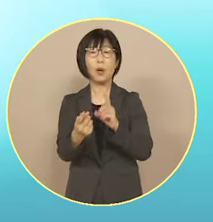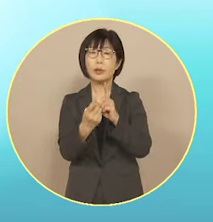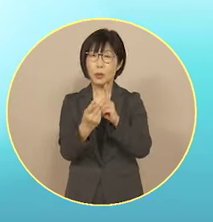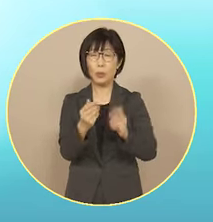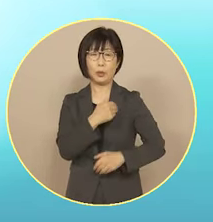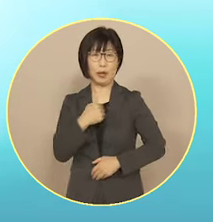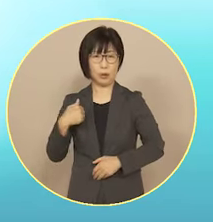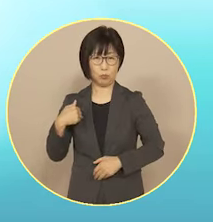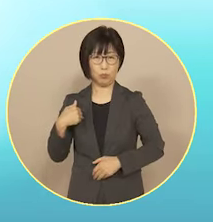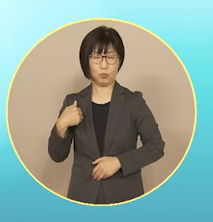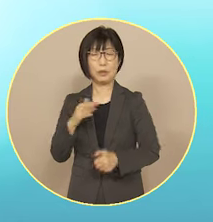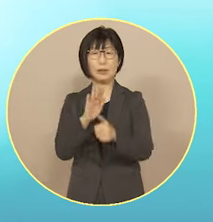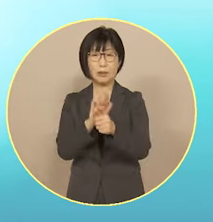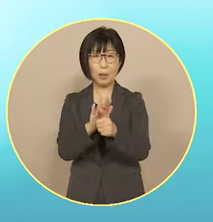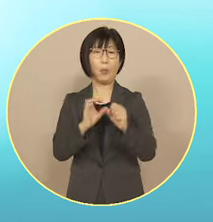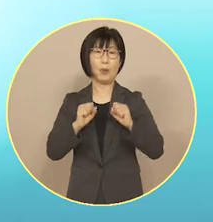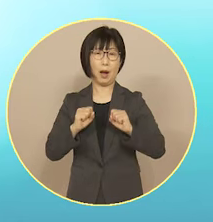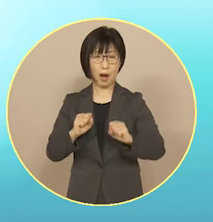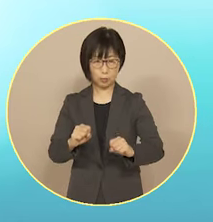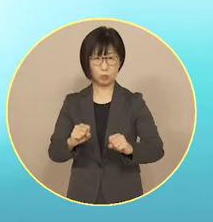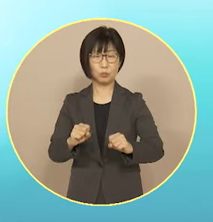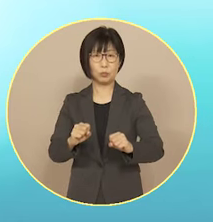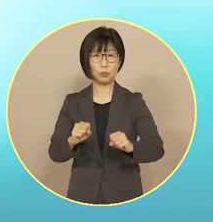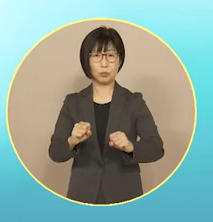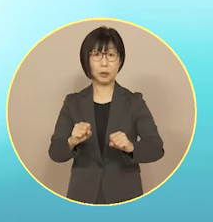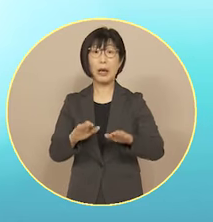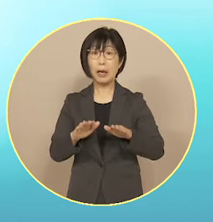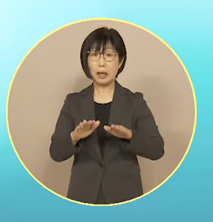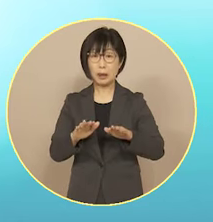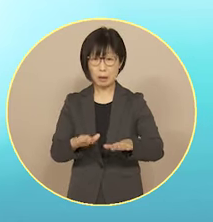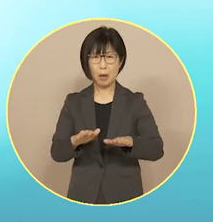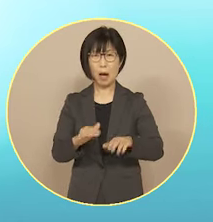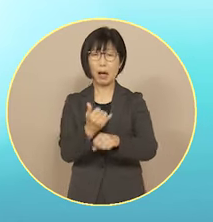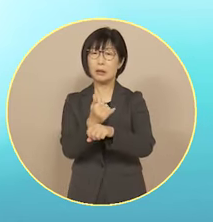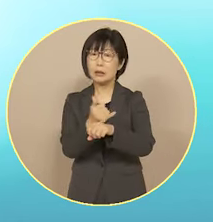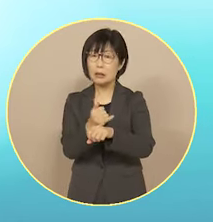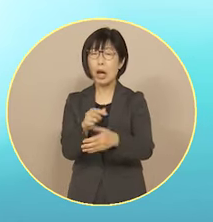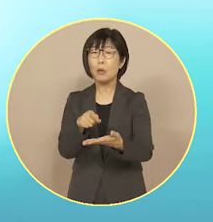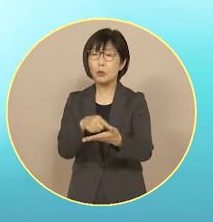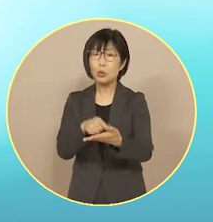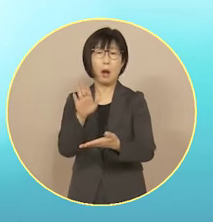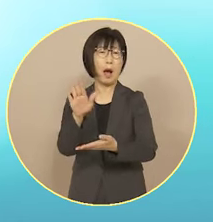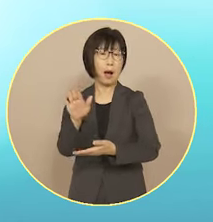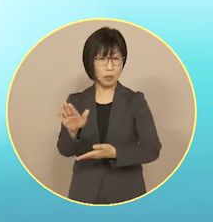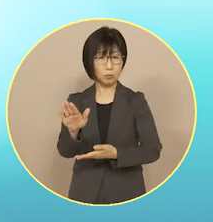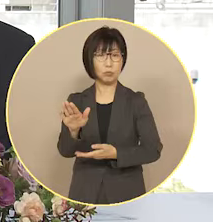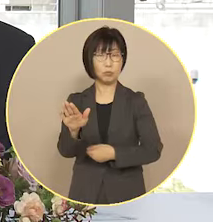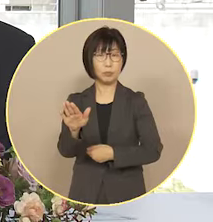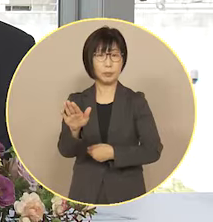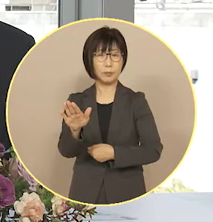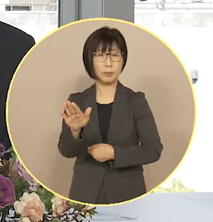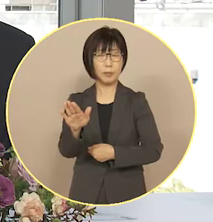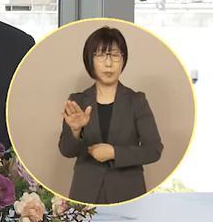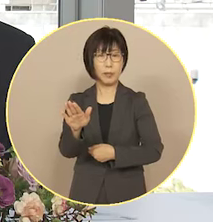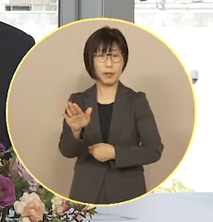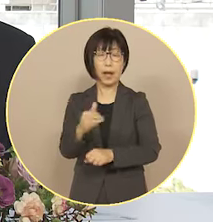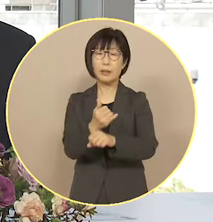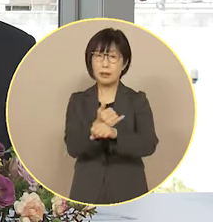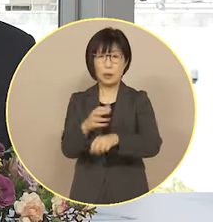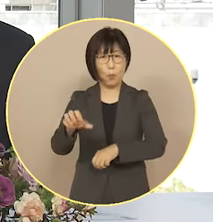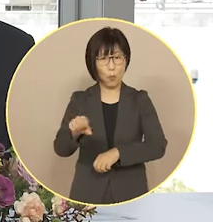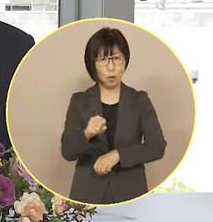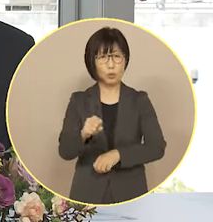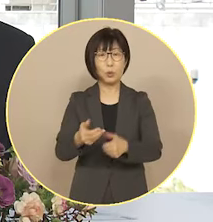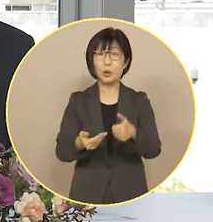対応できるように支援をしていくとともに今人手不足っていうことが言われておりますのでえ人材を